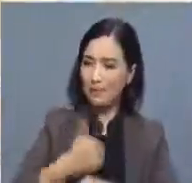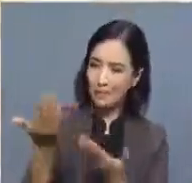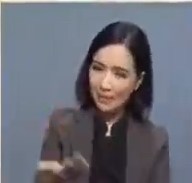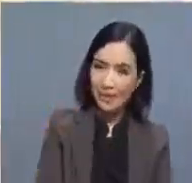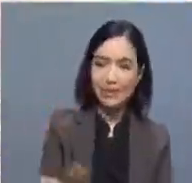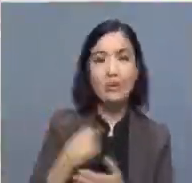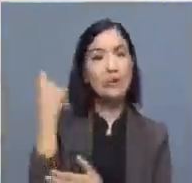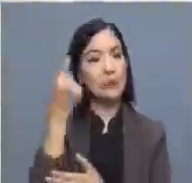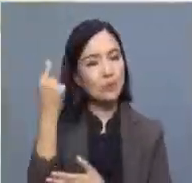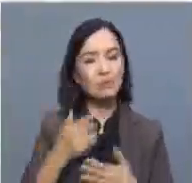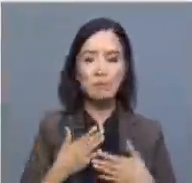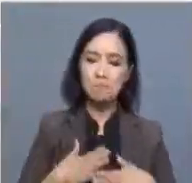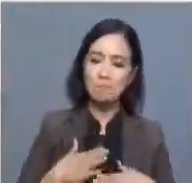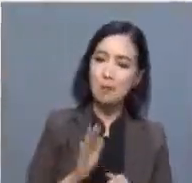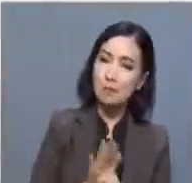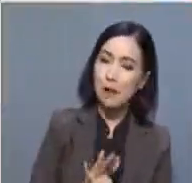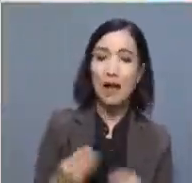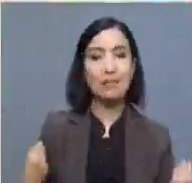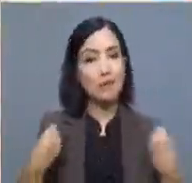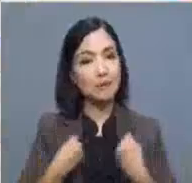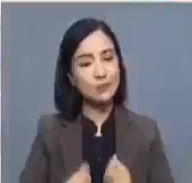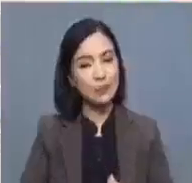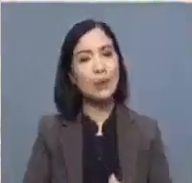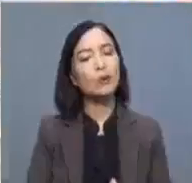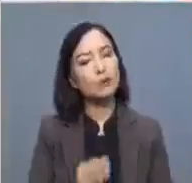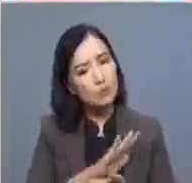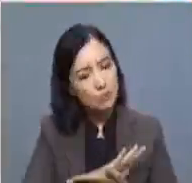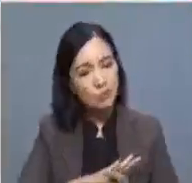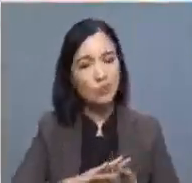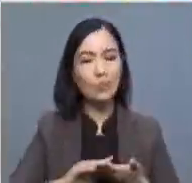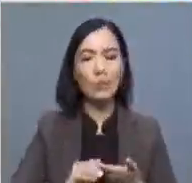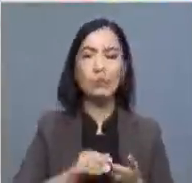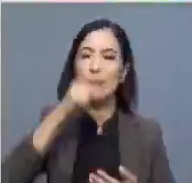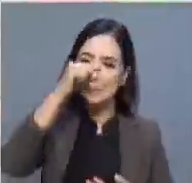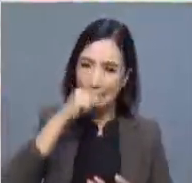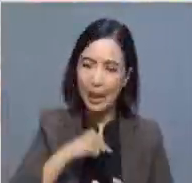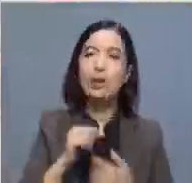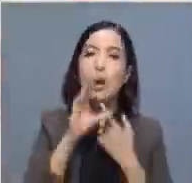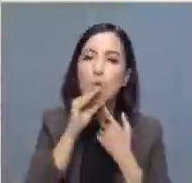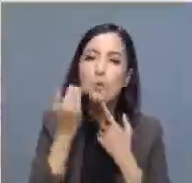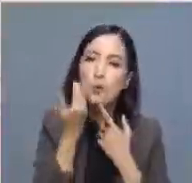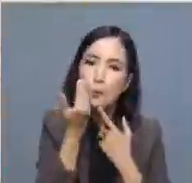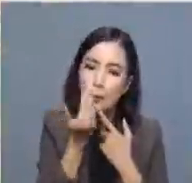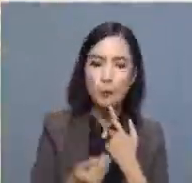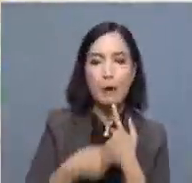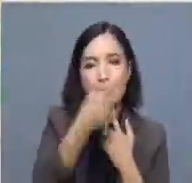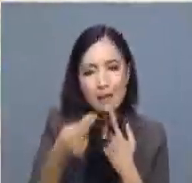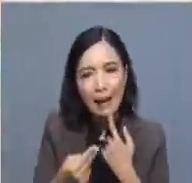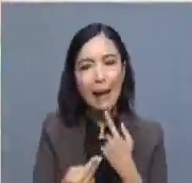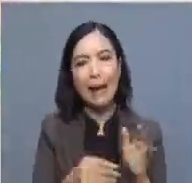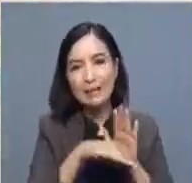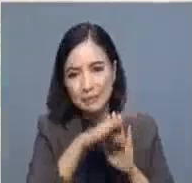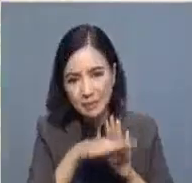รับนักท่องเที่ยวอย่างอบอุ่นนอกจากแต่งกายด้วยชุดพื้นเมืองสุภาพเรียบร้อยแล้วก็ยังขอให้พูดคำเมืองเล่นน้ำอย่างประหยัดไม่